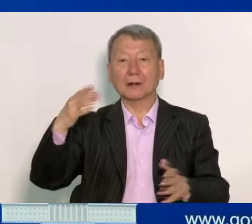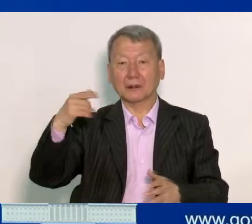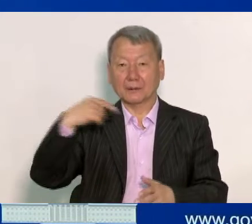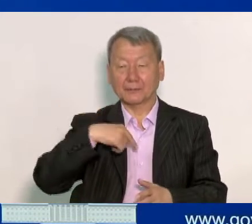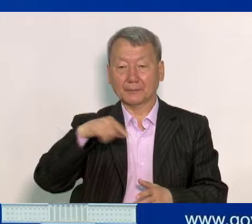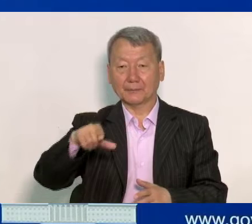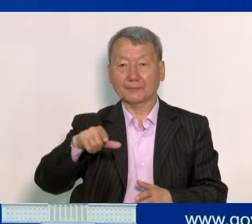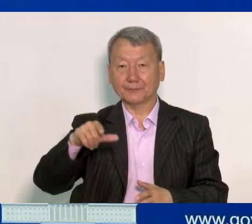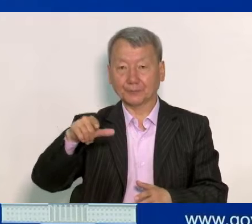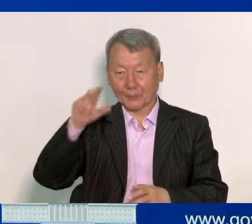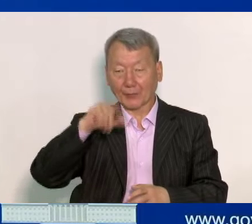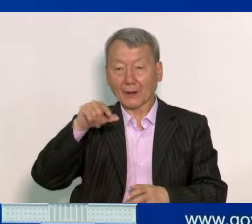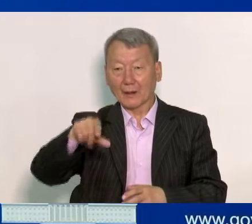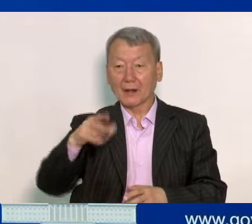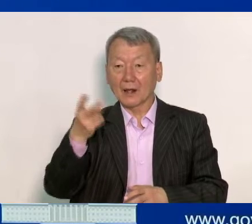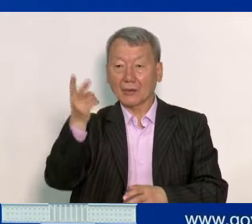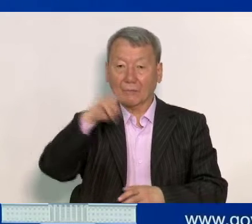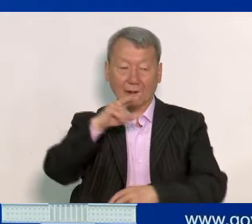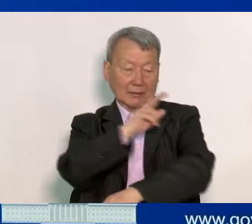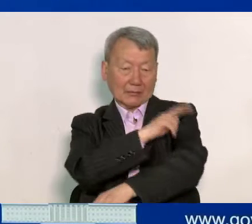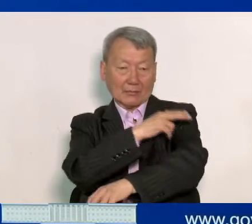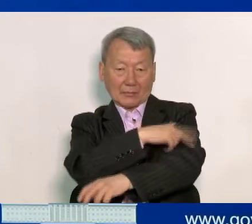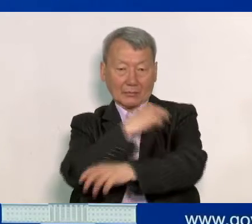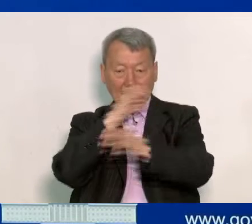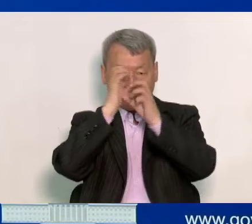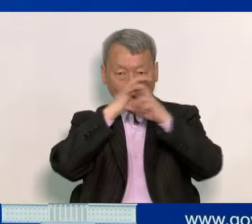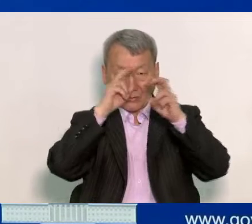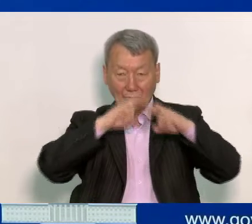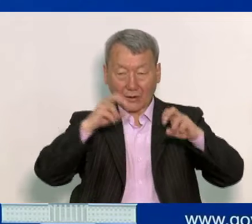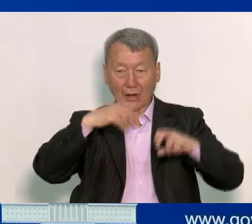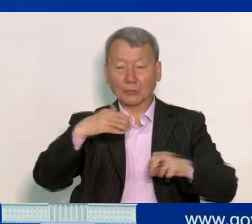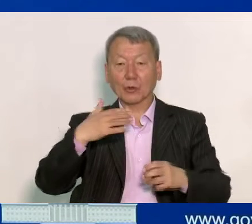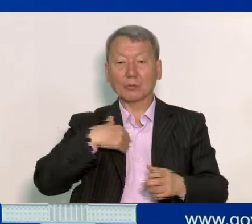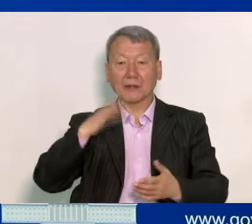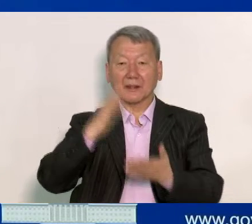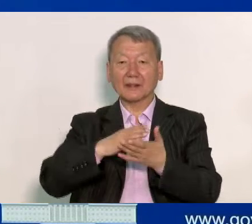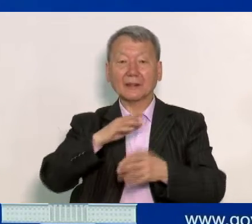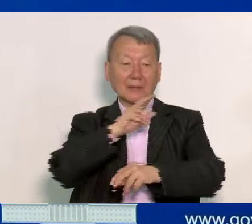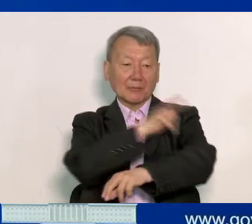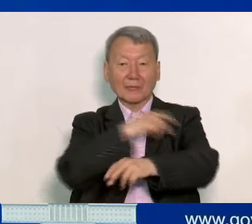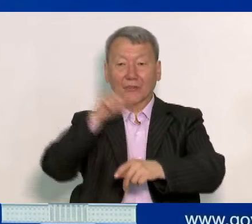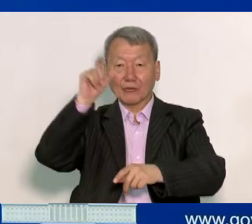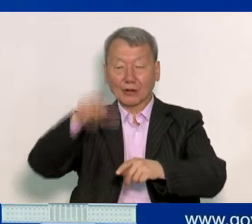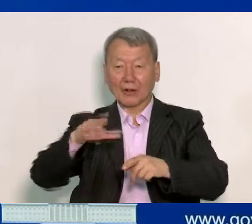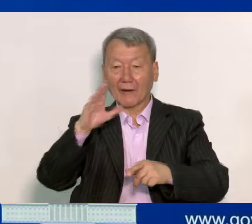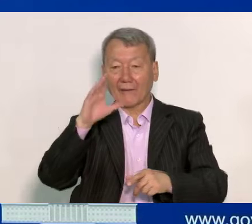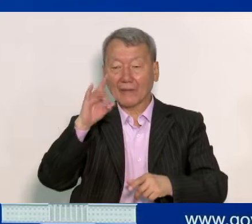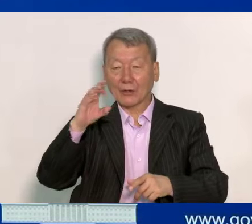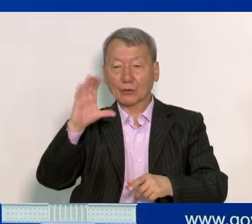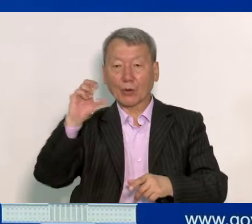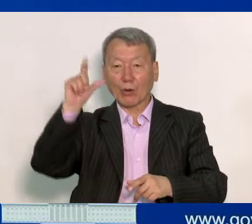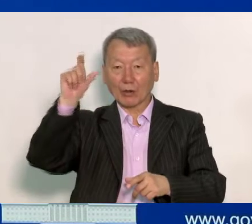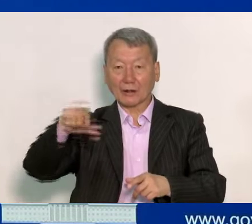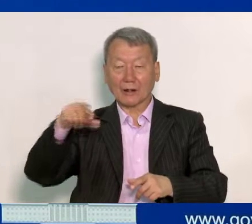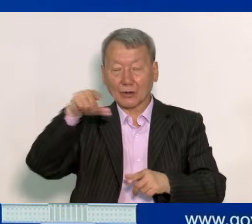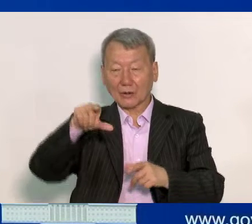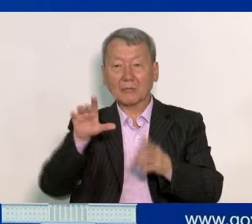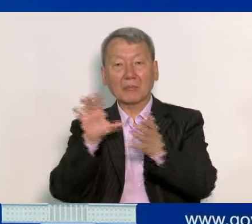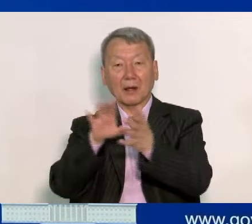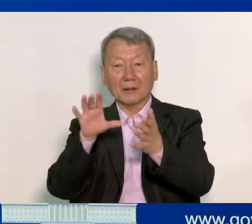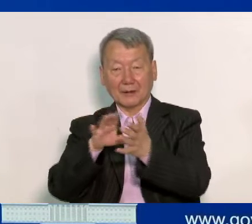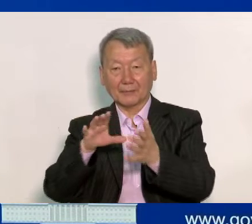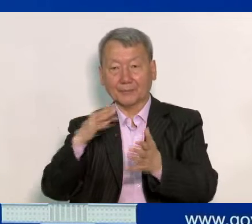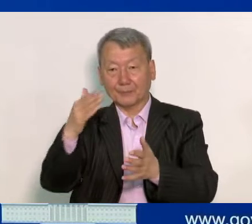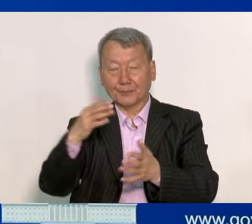үлгүдөгү жабдуулар. Биз ушул 2 лабораторияны, анан биздин вирусологдорду, адистерди дагы ушул медициналык кызматка жардамга